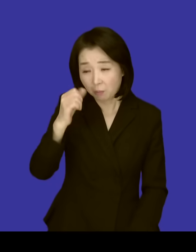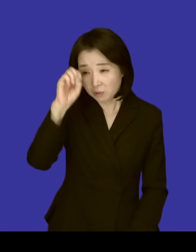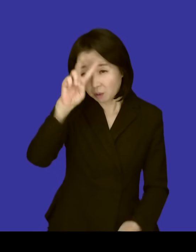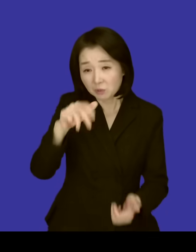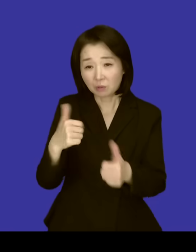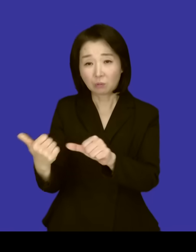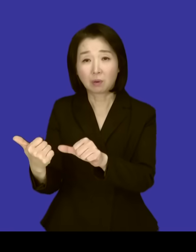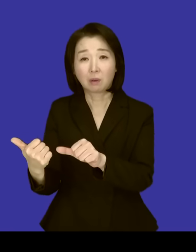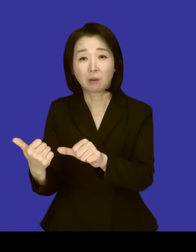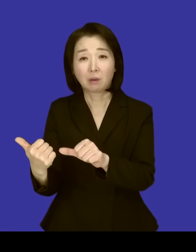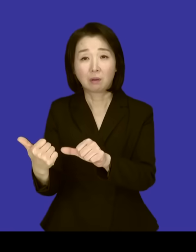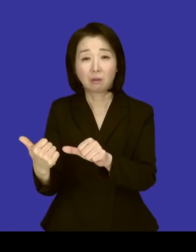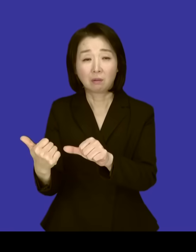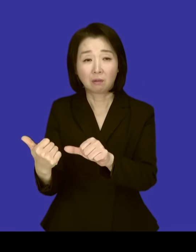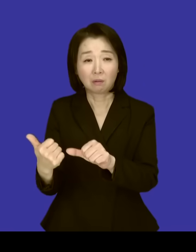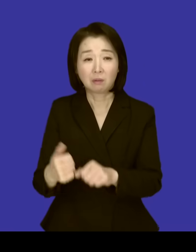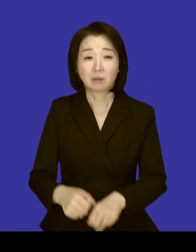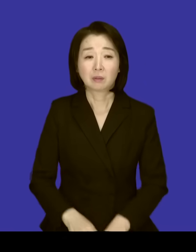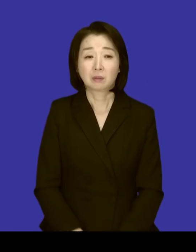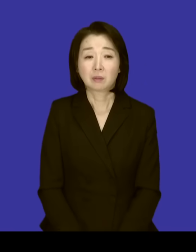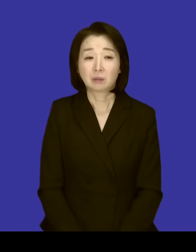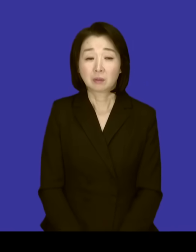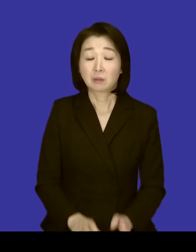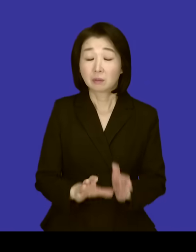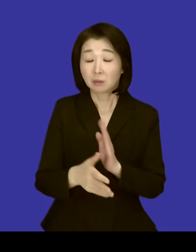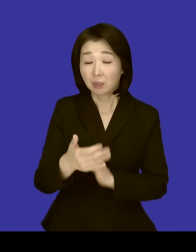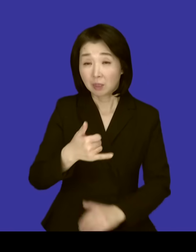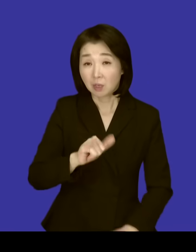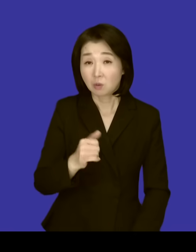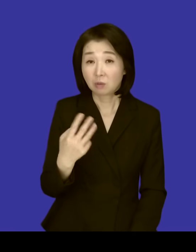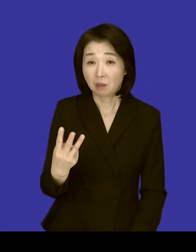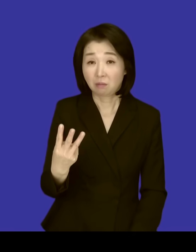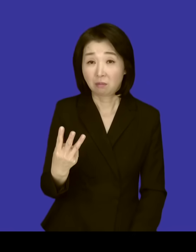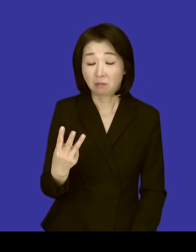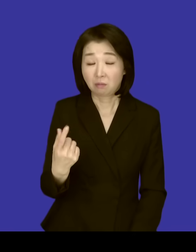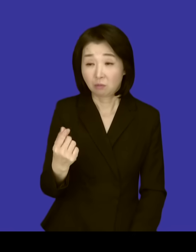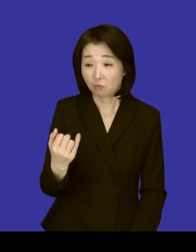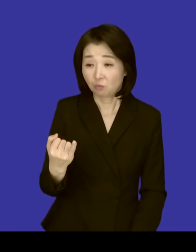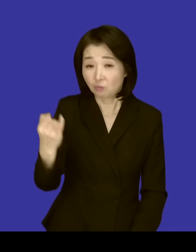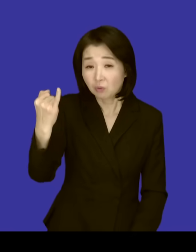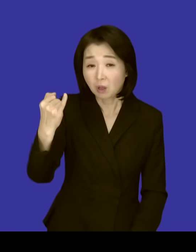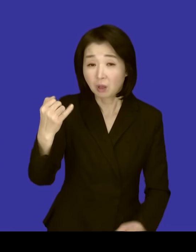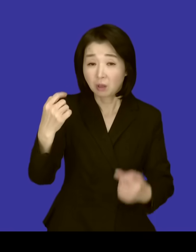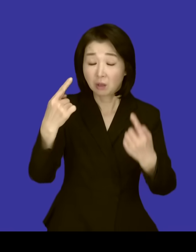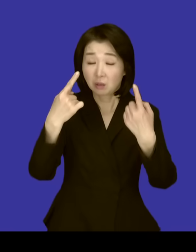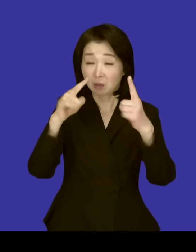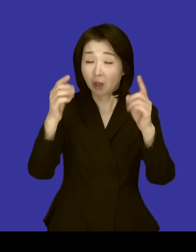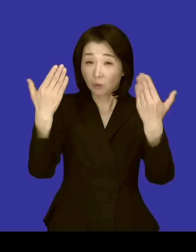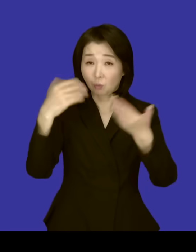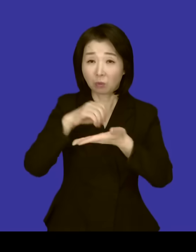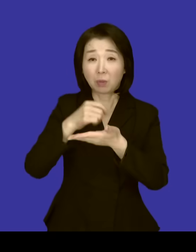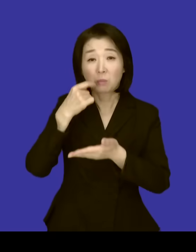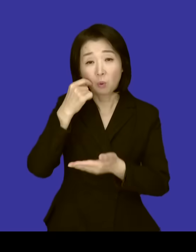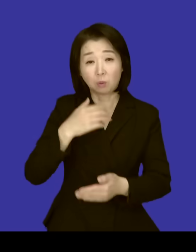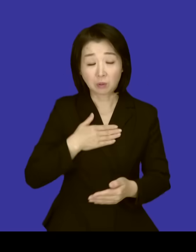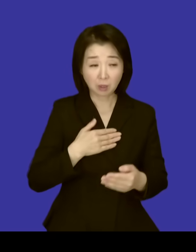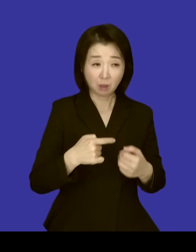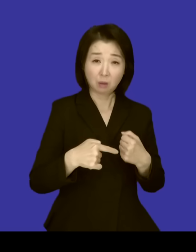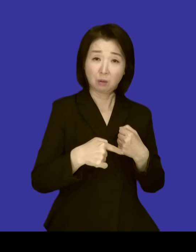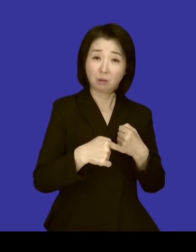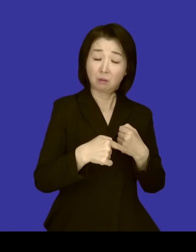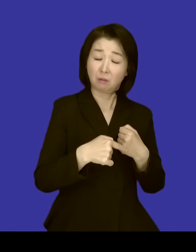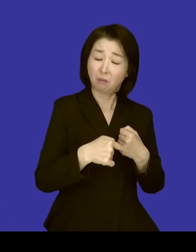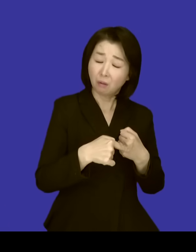이렇게 돌아가시고 그때 자녀가 3명이었는데 누나들은 대학교도 아직 못 갔고 저는